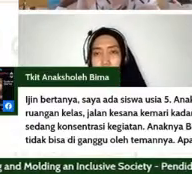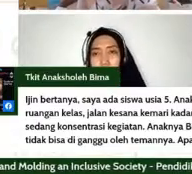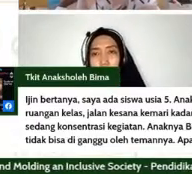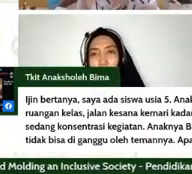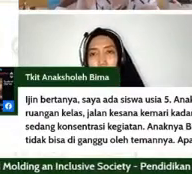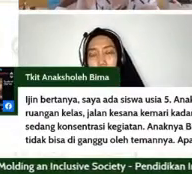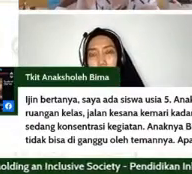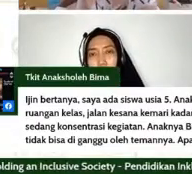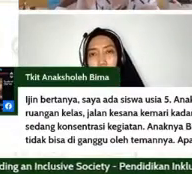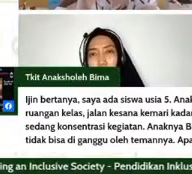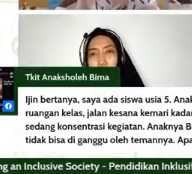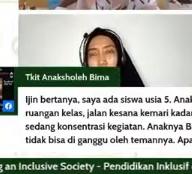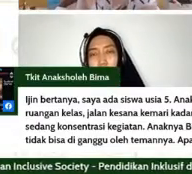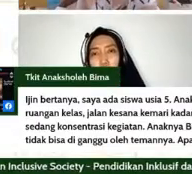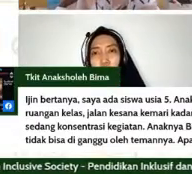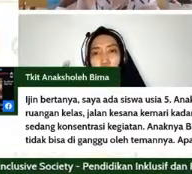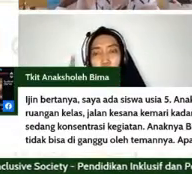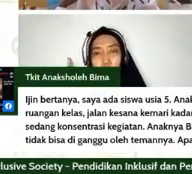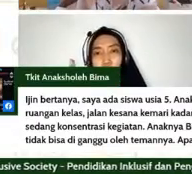Untuk ini mungkin